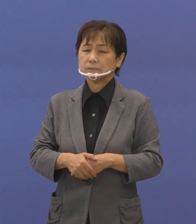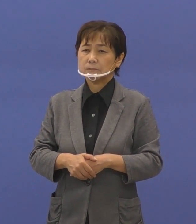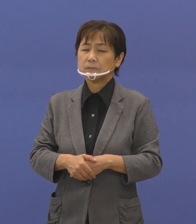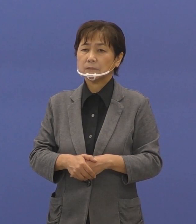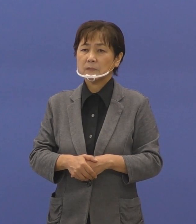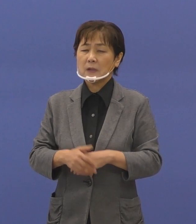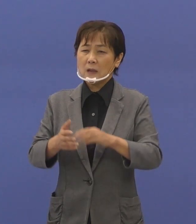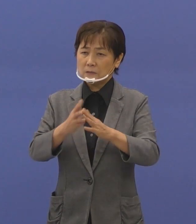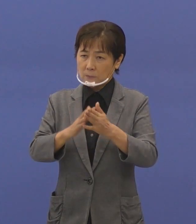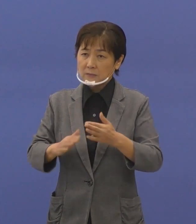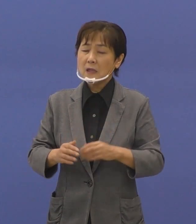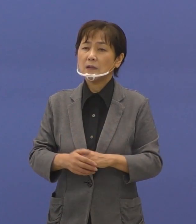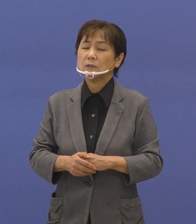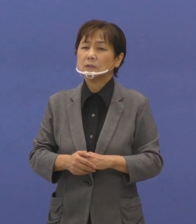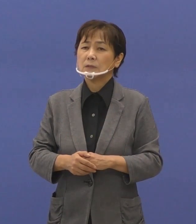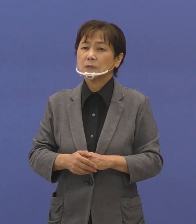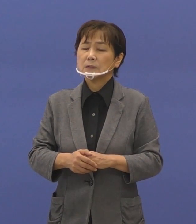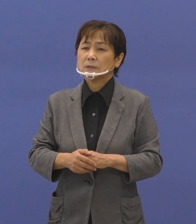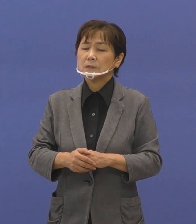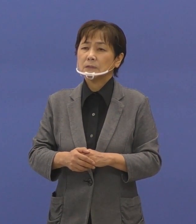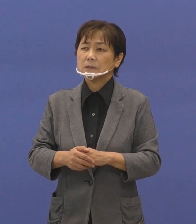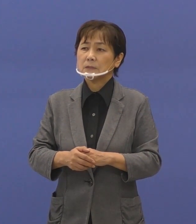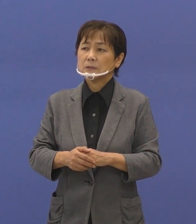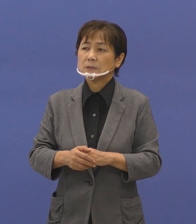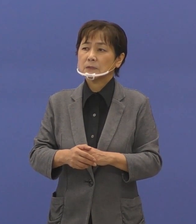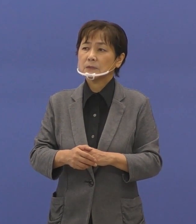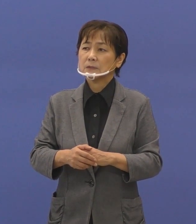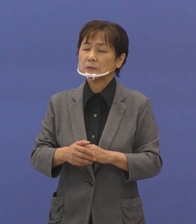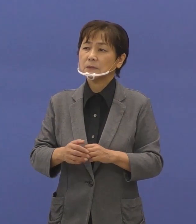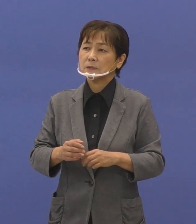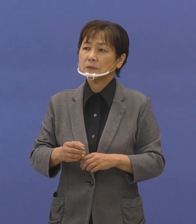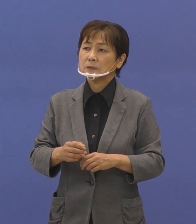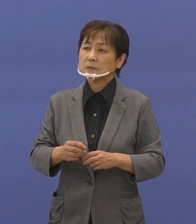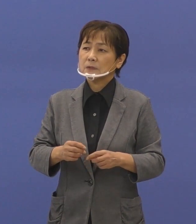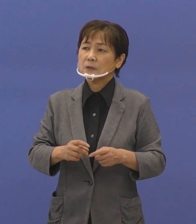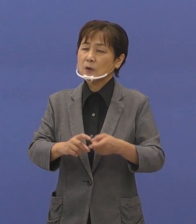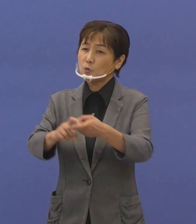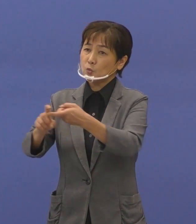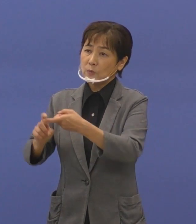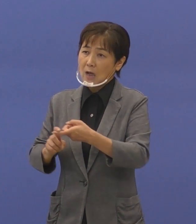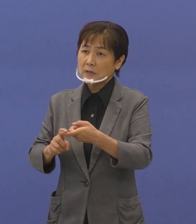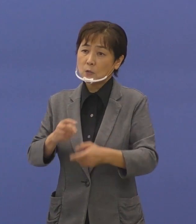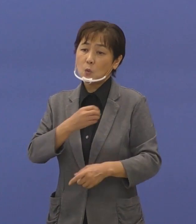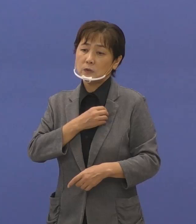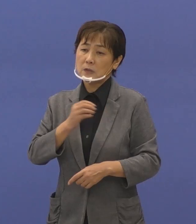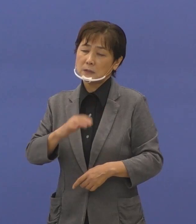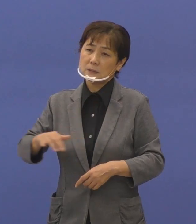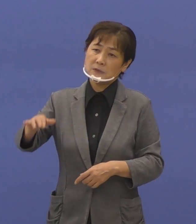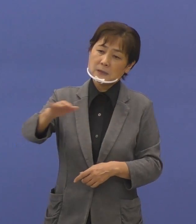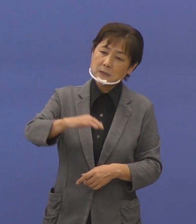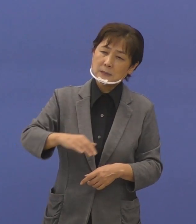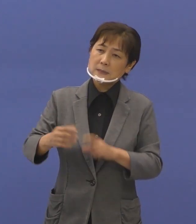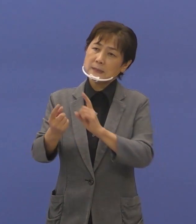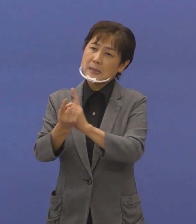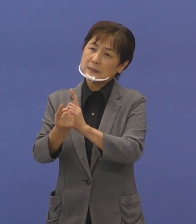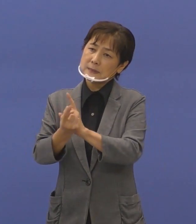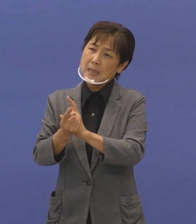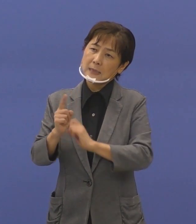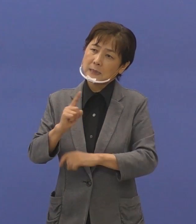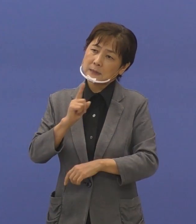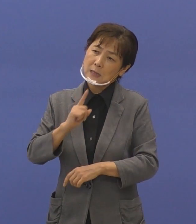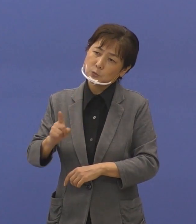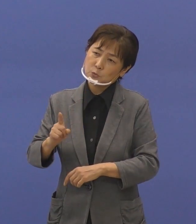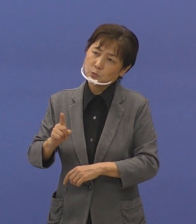しての、注意喚起とかそういったのは徹底されていかれるということです。 そうです